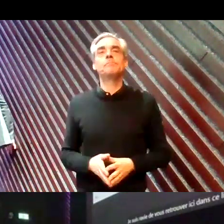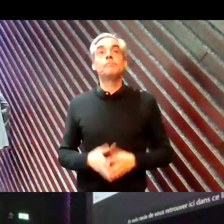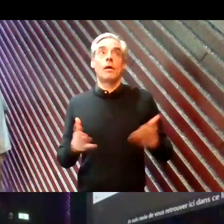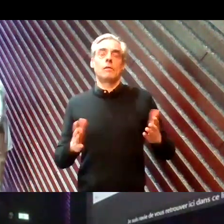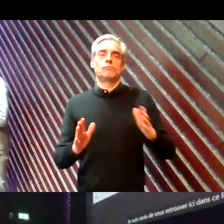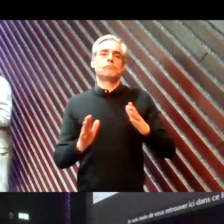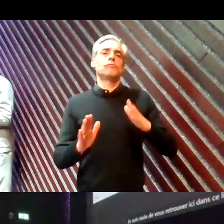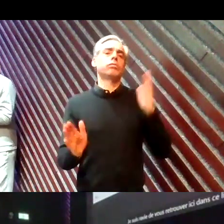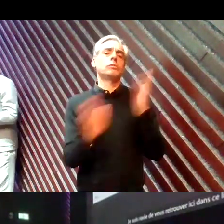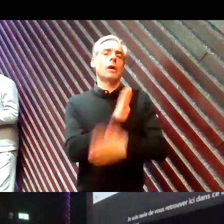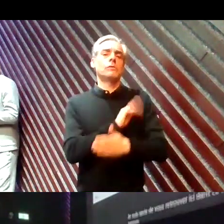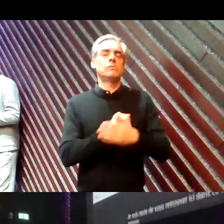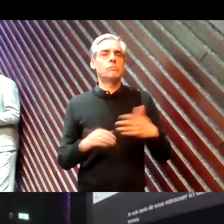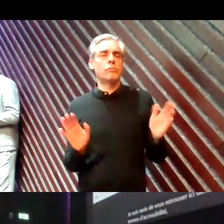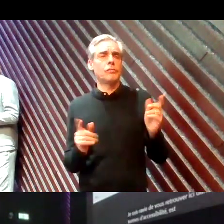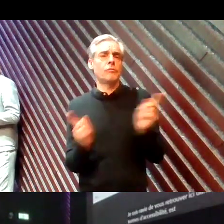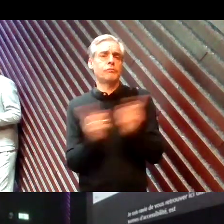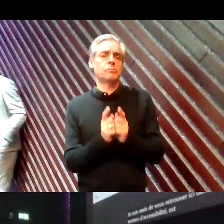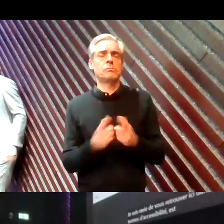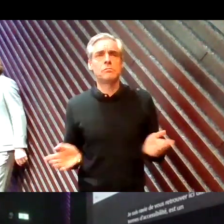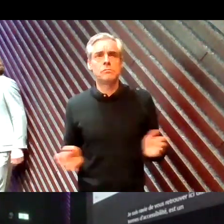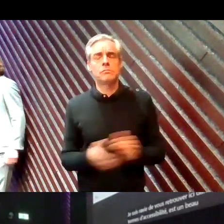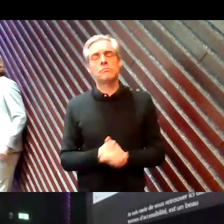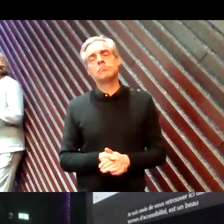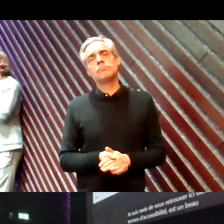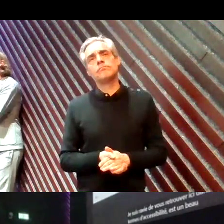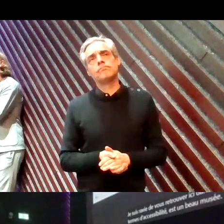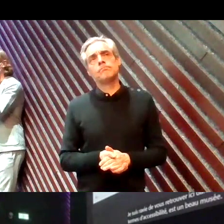Alors, je vais aller tout, je vais être rapide, donc je vais aller tout de dans le débat.